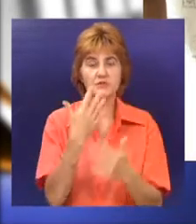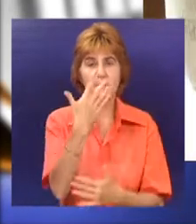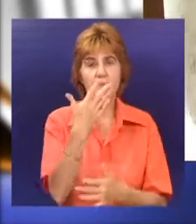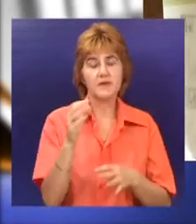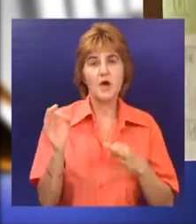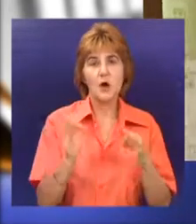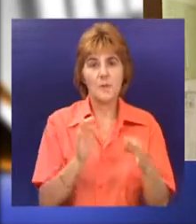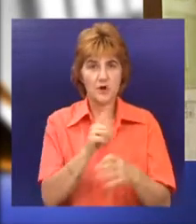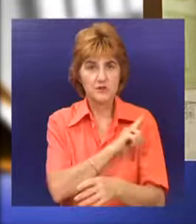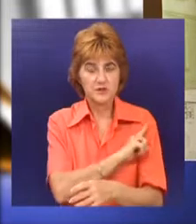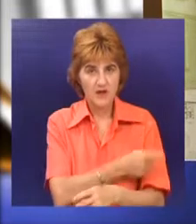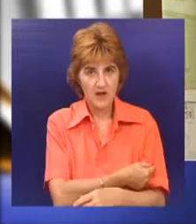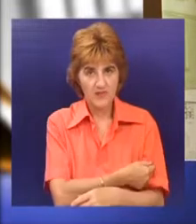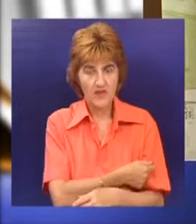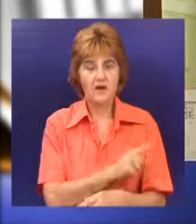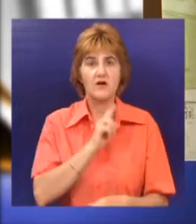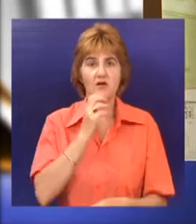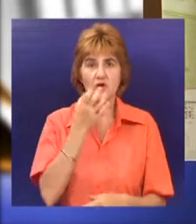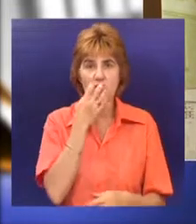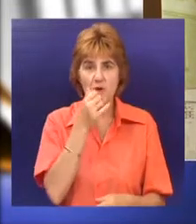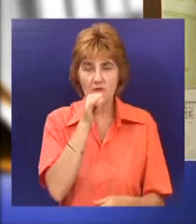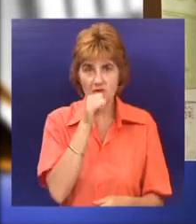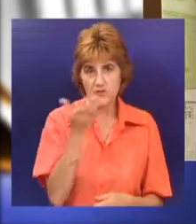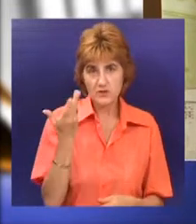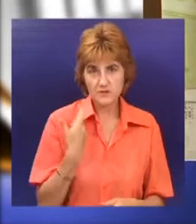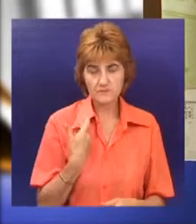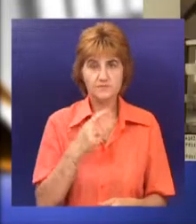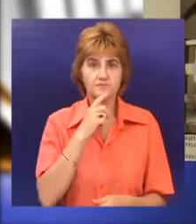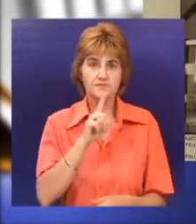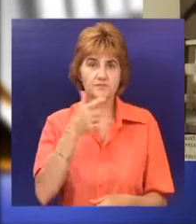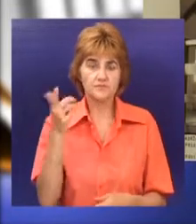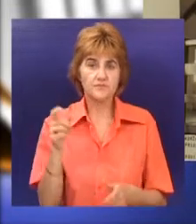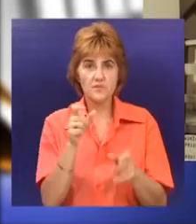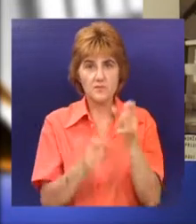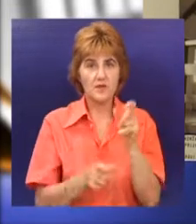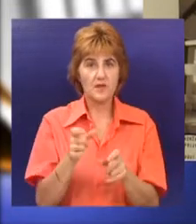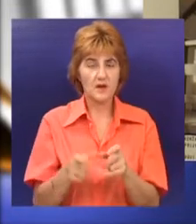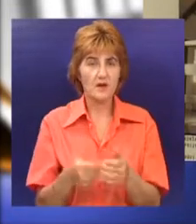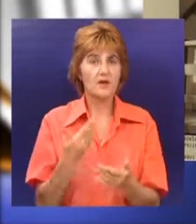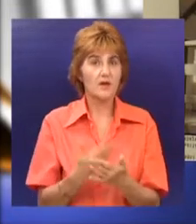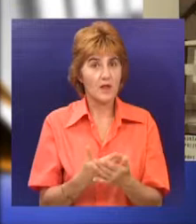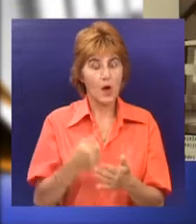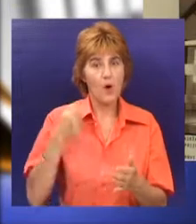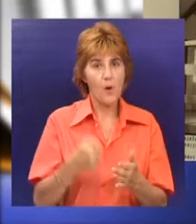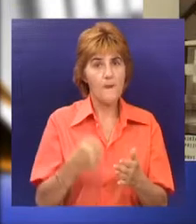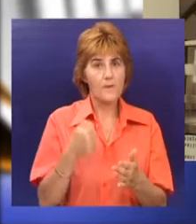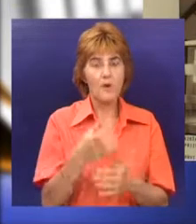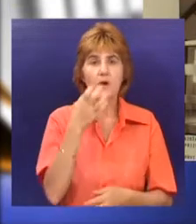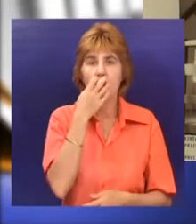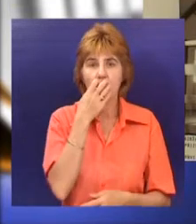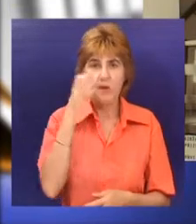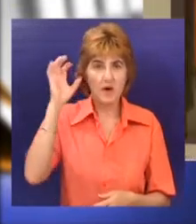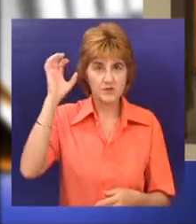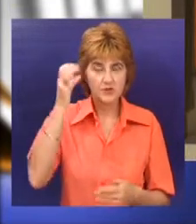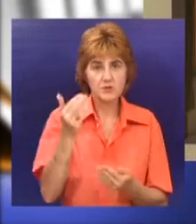zagrevanje potrošene sanitarne vode, kao i do 35% kod podrške sistemima za grejanje. Korišćenjem toplotnih pumpi, troškovi